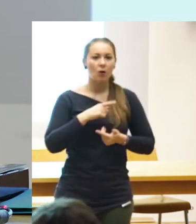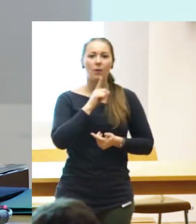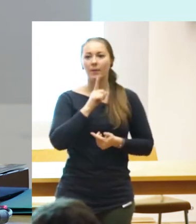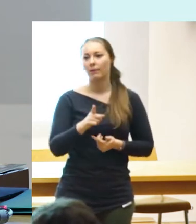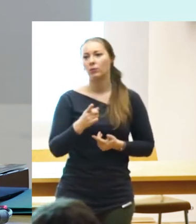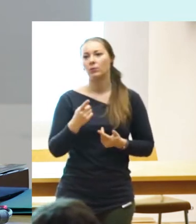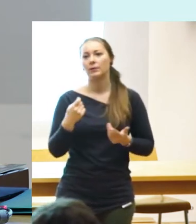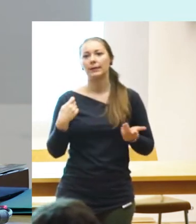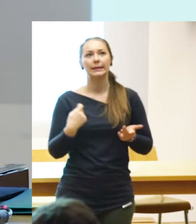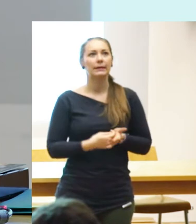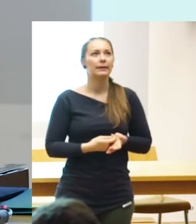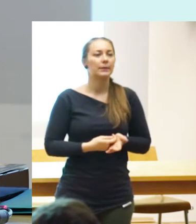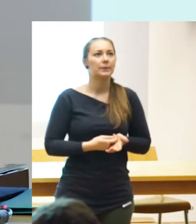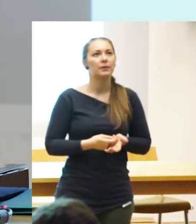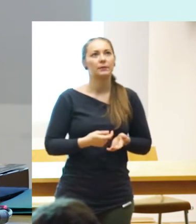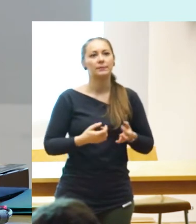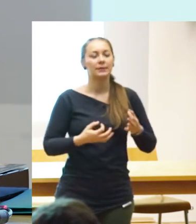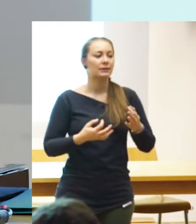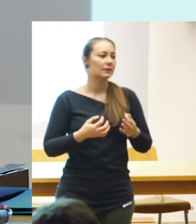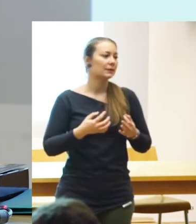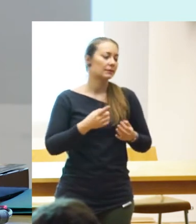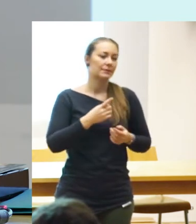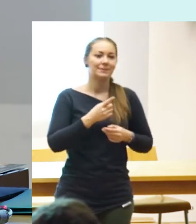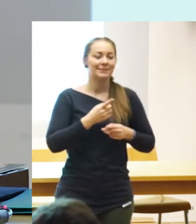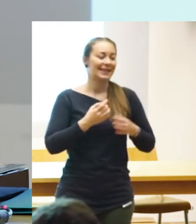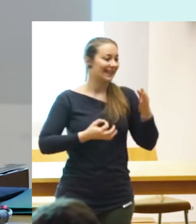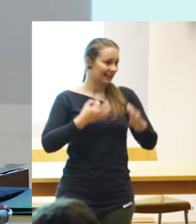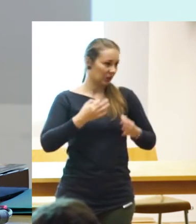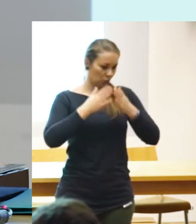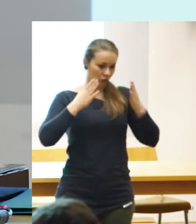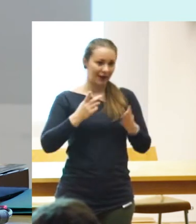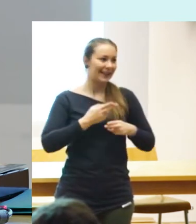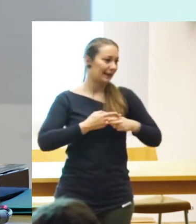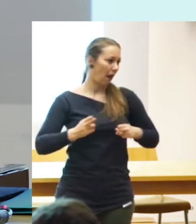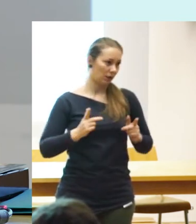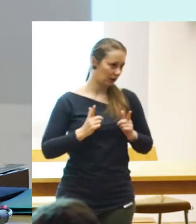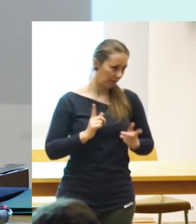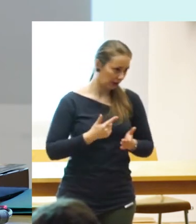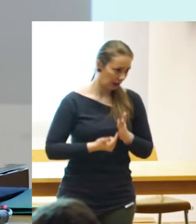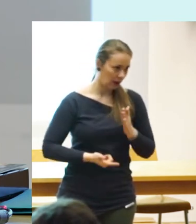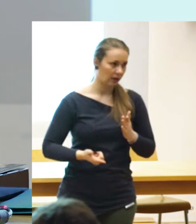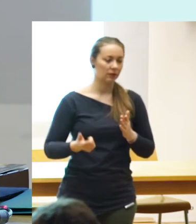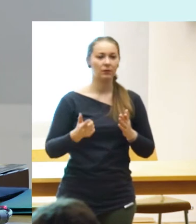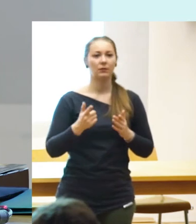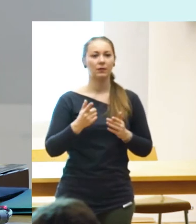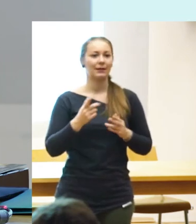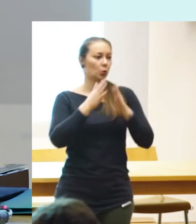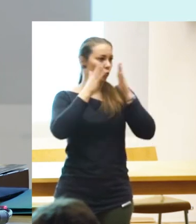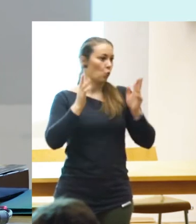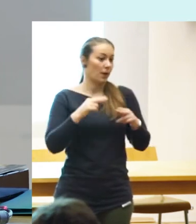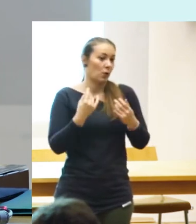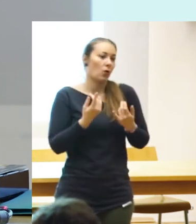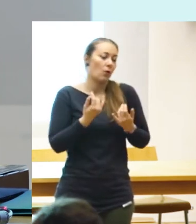opravdu nejsou v nějak ideálním stavu. Ten Dům umění je poměrně ještě hodně malá instituce,